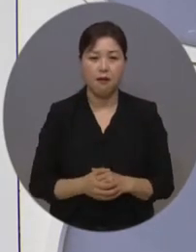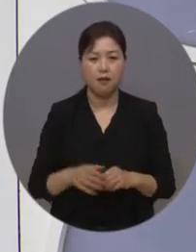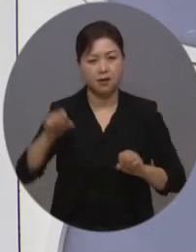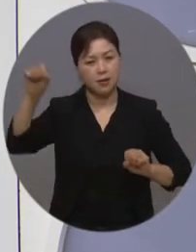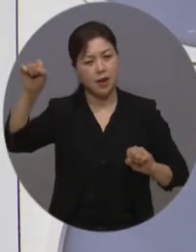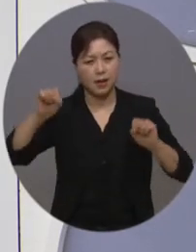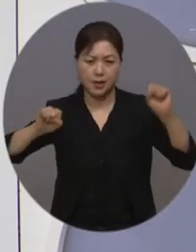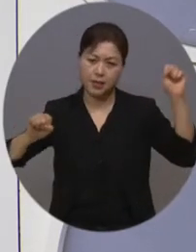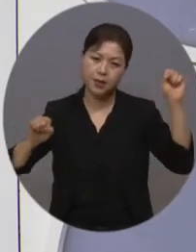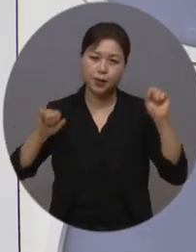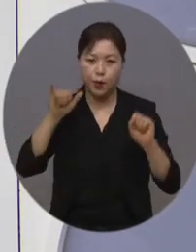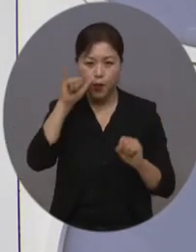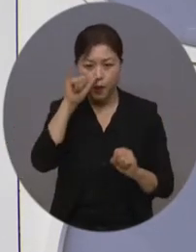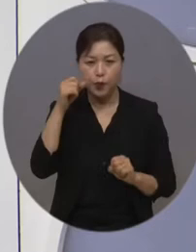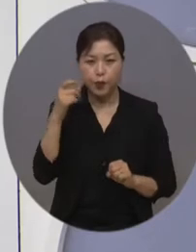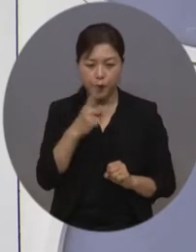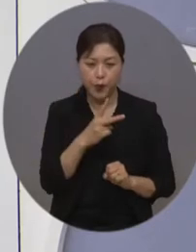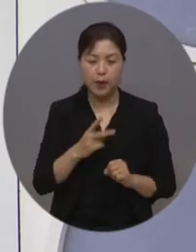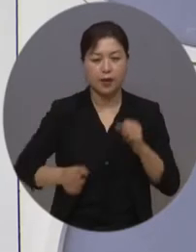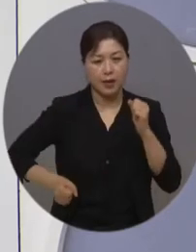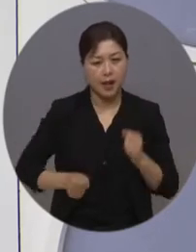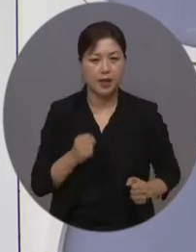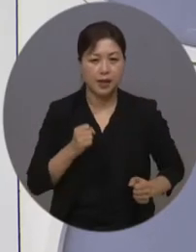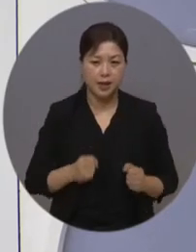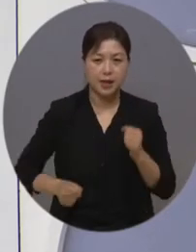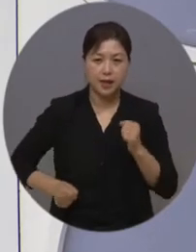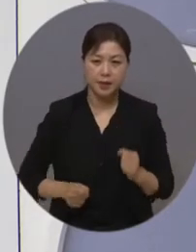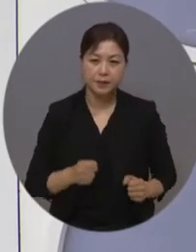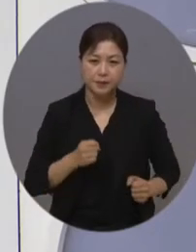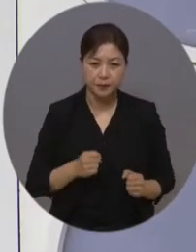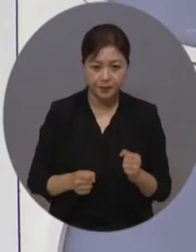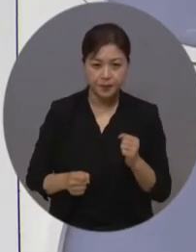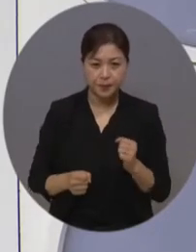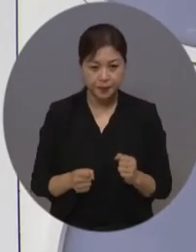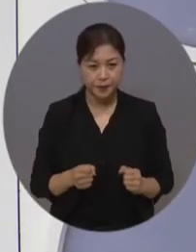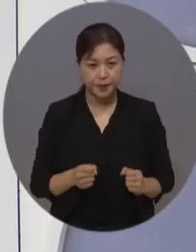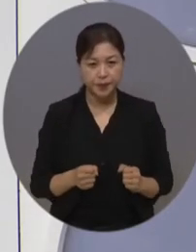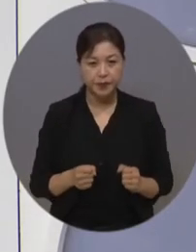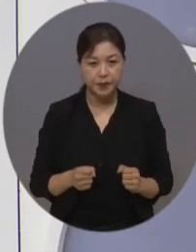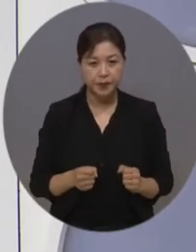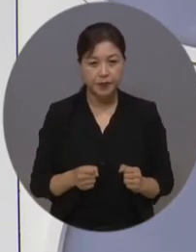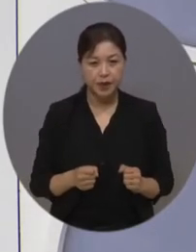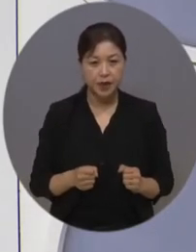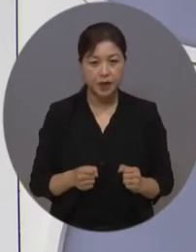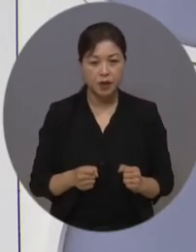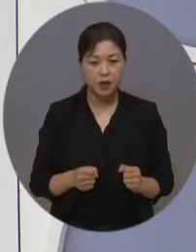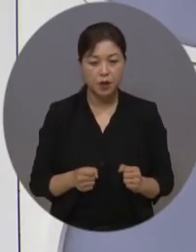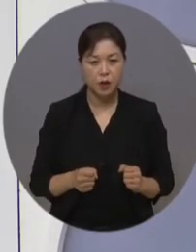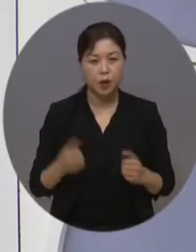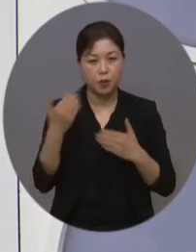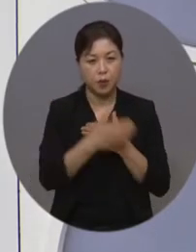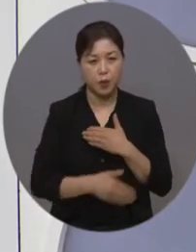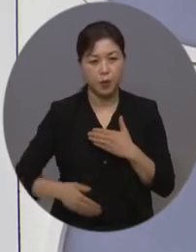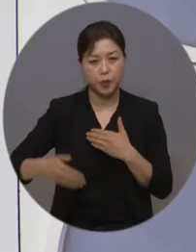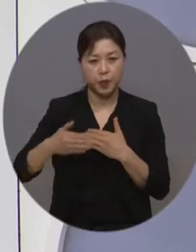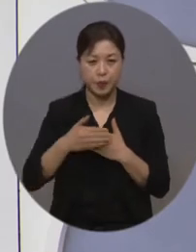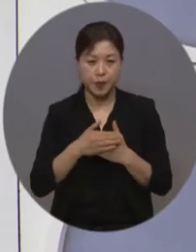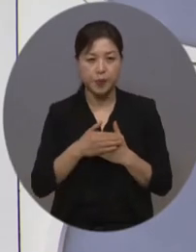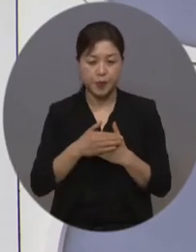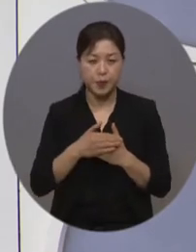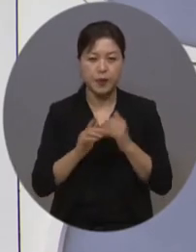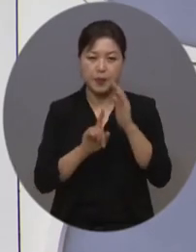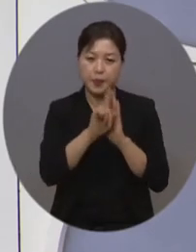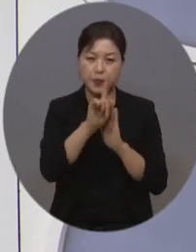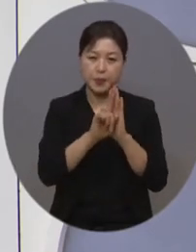스트레칭도 하고 또 방 안에서 이 달리기도 하고 또 방 안에서 또 이렇게 이제 이 체중을 올렸다 내렸다